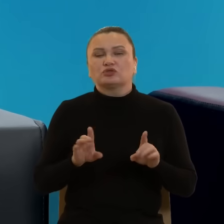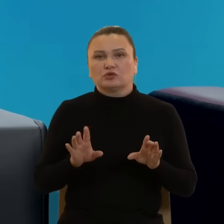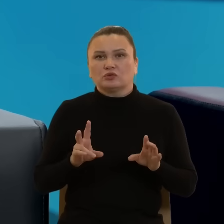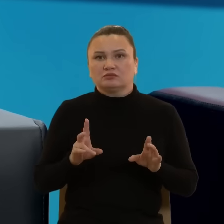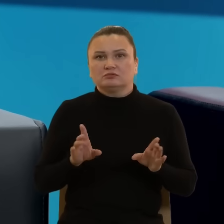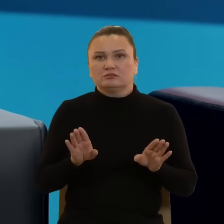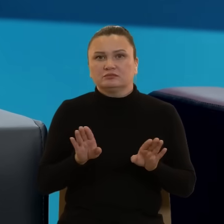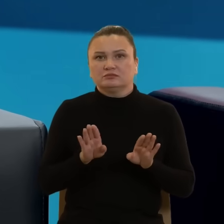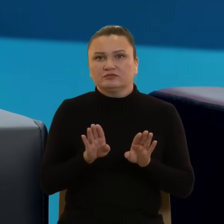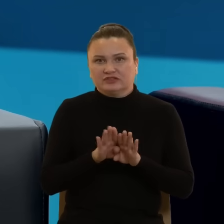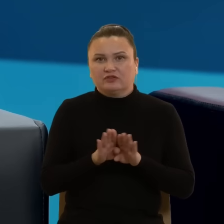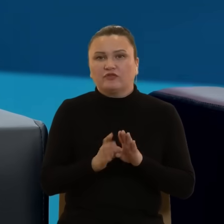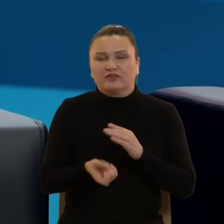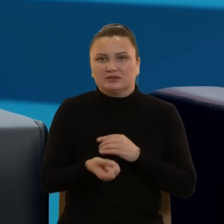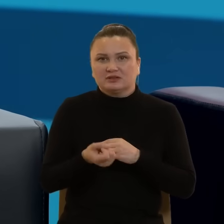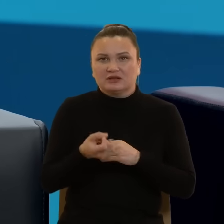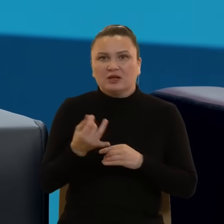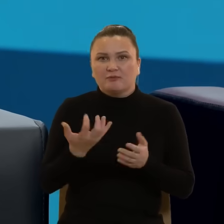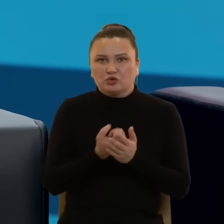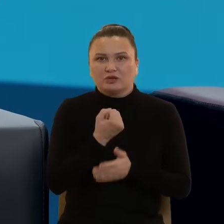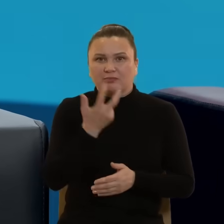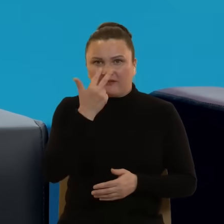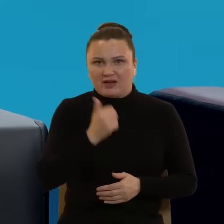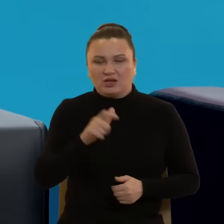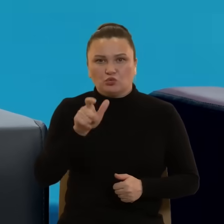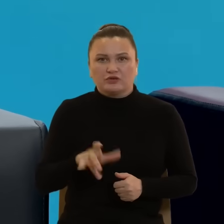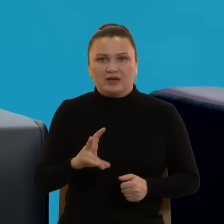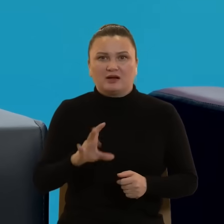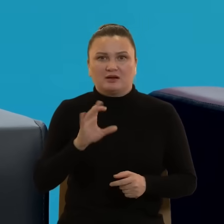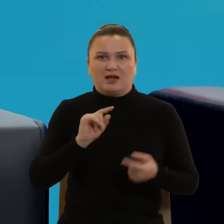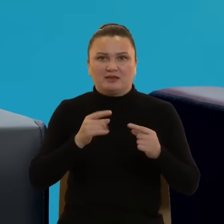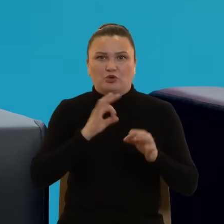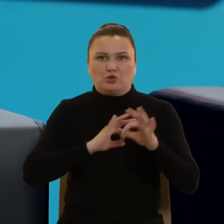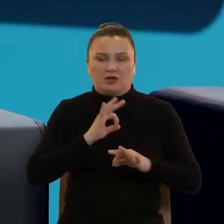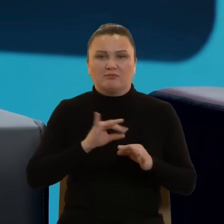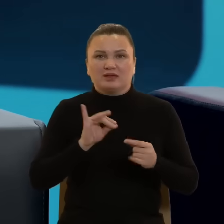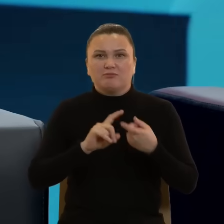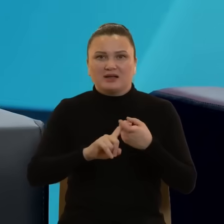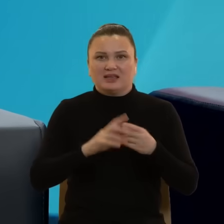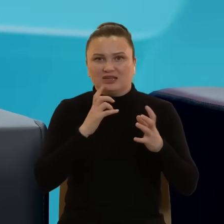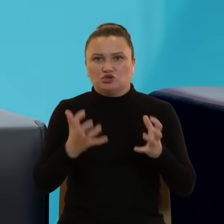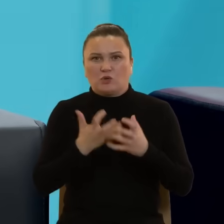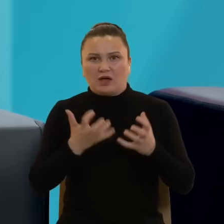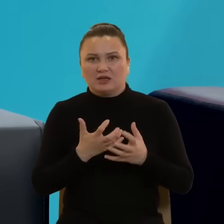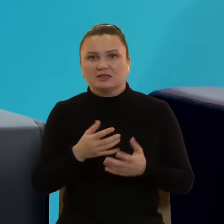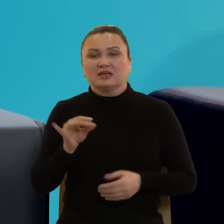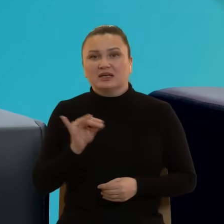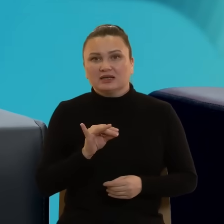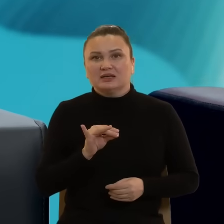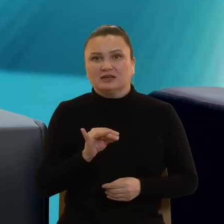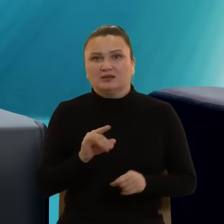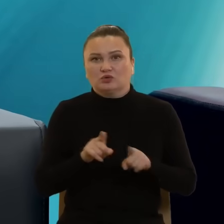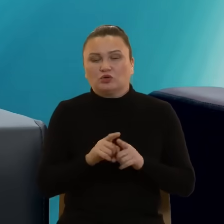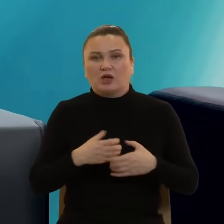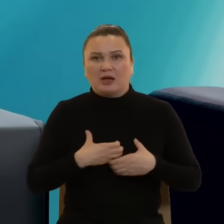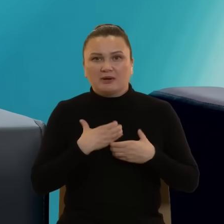опасности антибиотикорезистентности, возникновения устойчивости бактериальных инфекций к тем антибиотикам, которые есть, и вот тому апокалипсису,